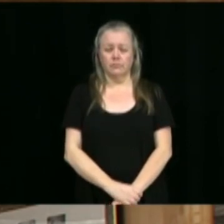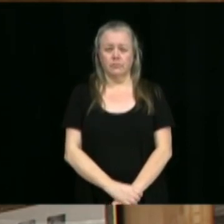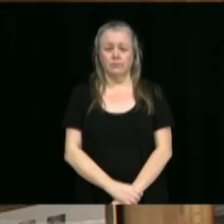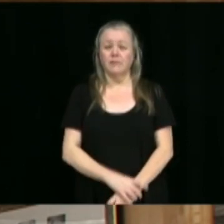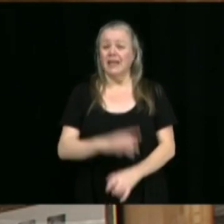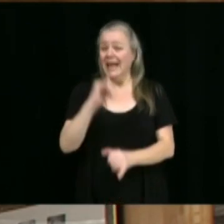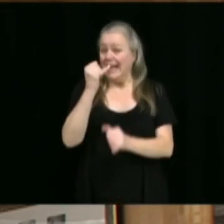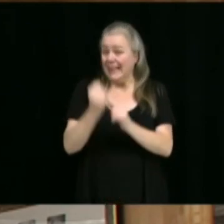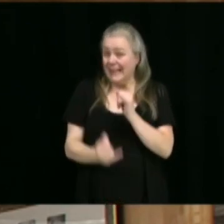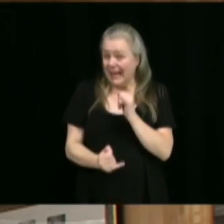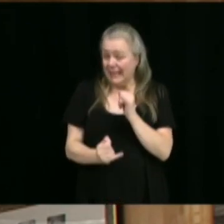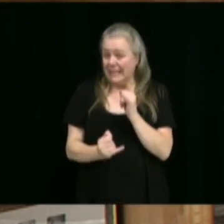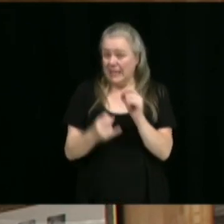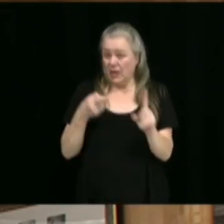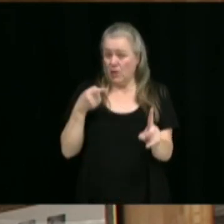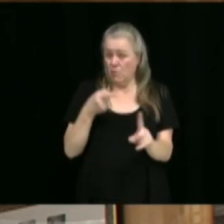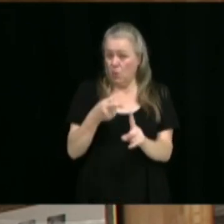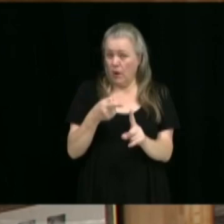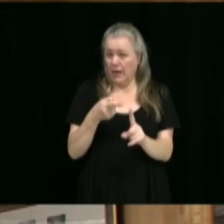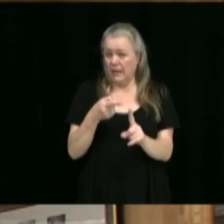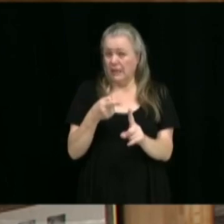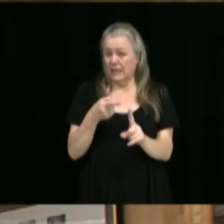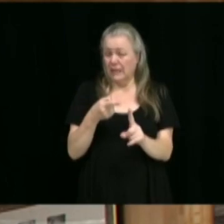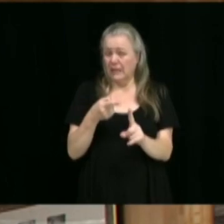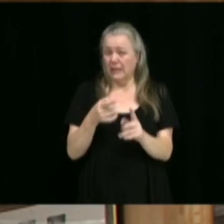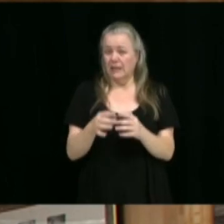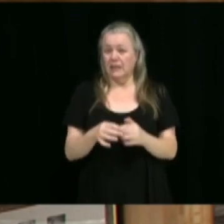Puis mon dernier point,